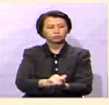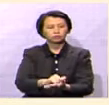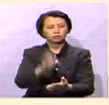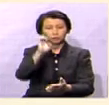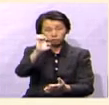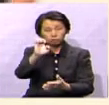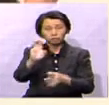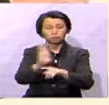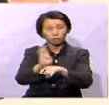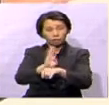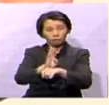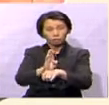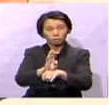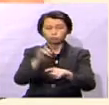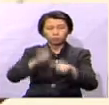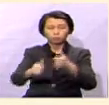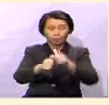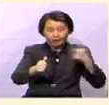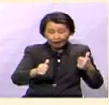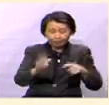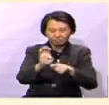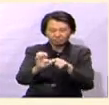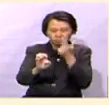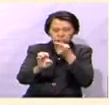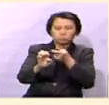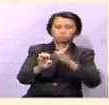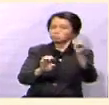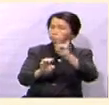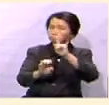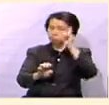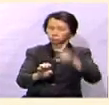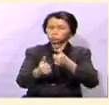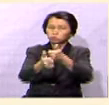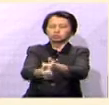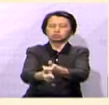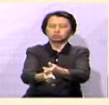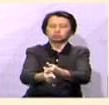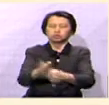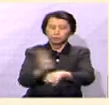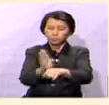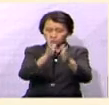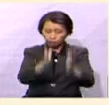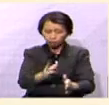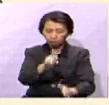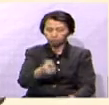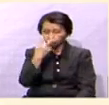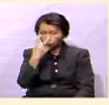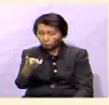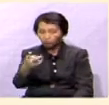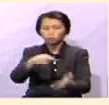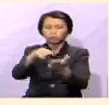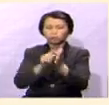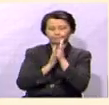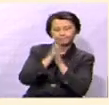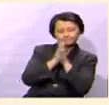ini tidak dapat dielakkan. Dan kita harap peniaga-peniaga dan kita harus melihat bahawa ini adalah